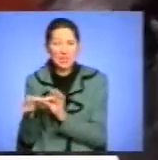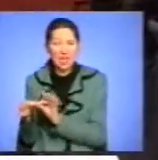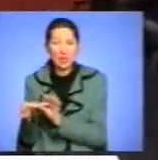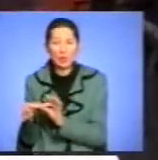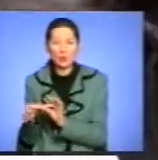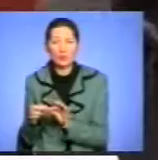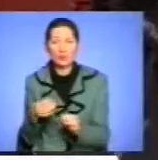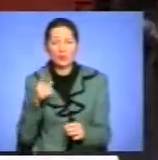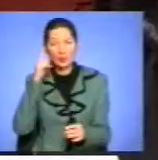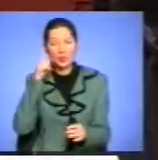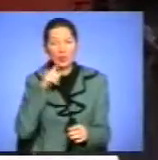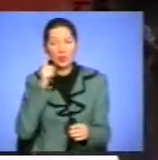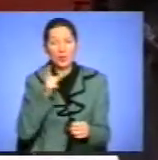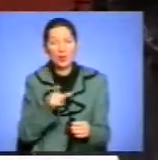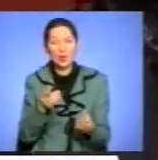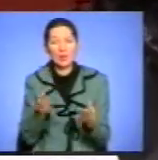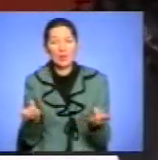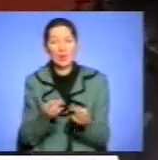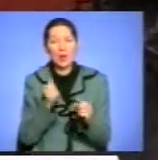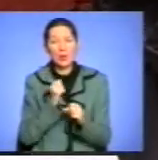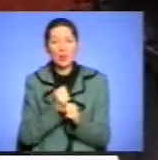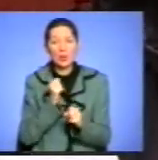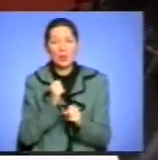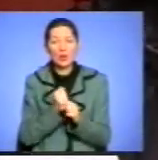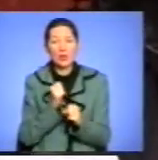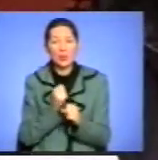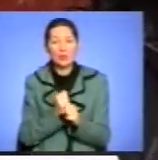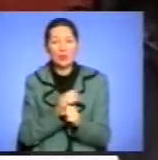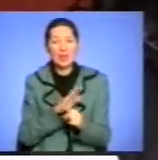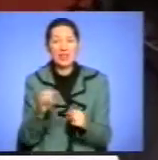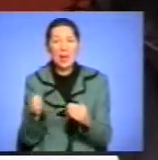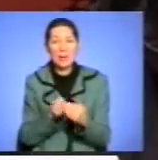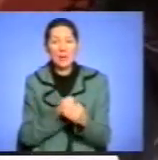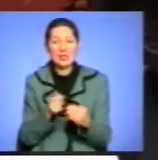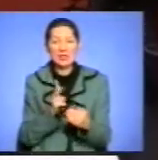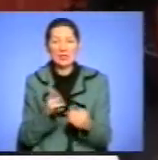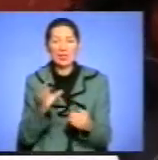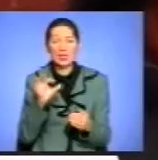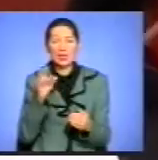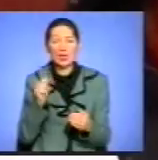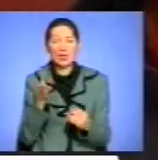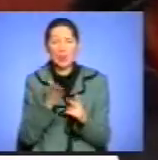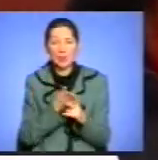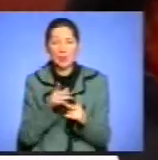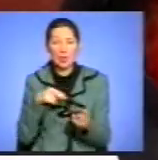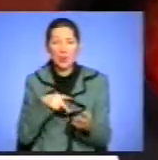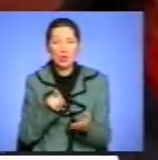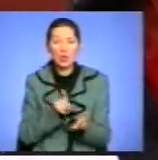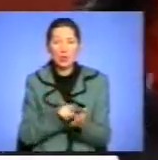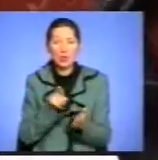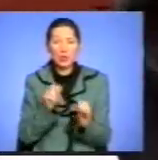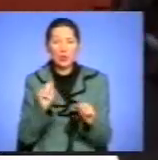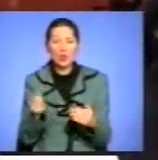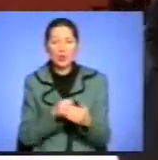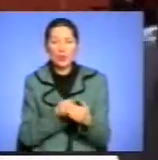Я думаю, молодим людям треба працювати, а не битися за якісь соціальні пільги. Вийдуть на пенсію, тоді можна вже